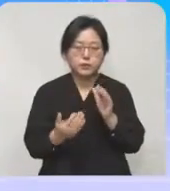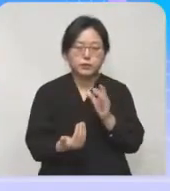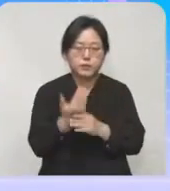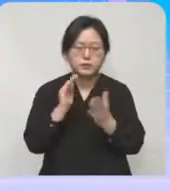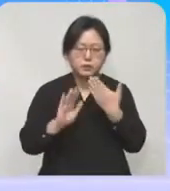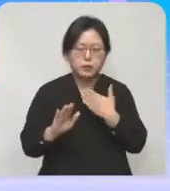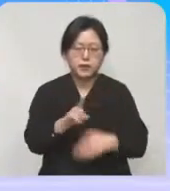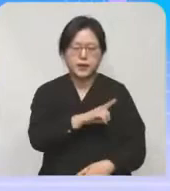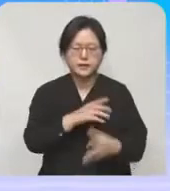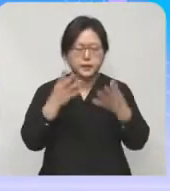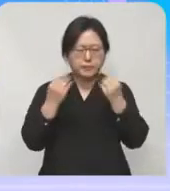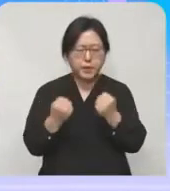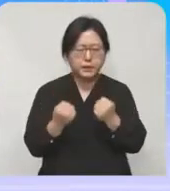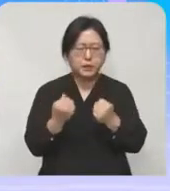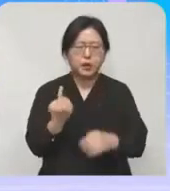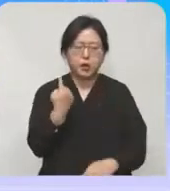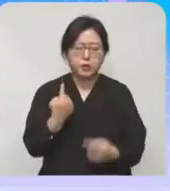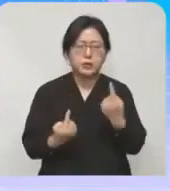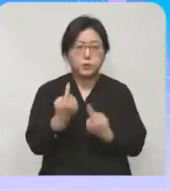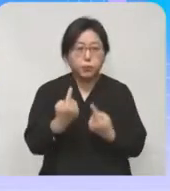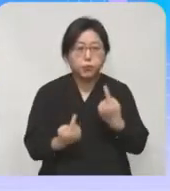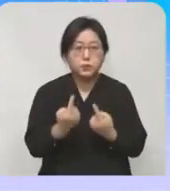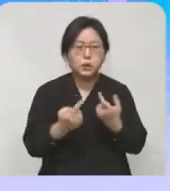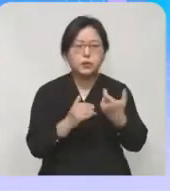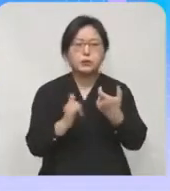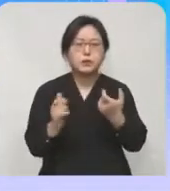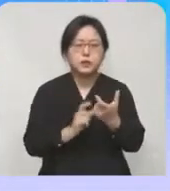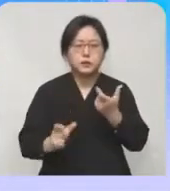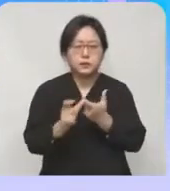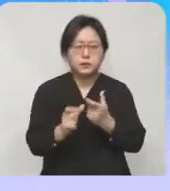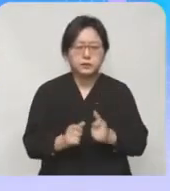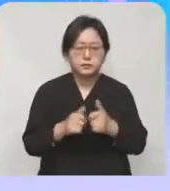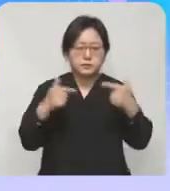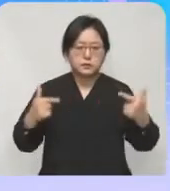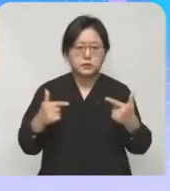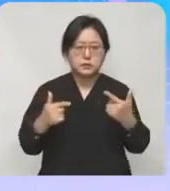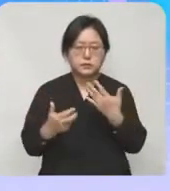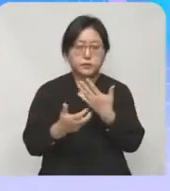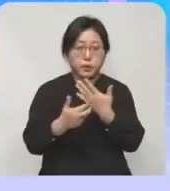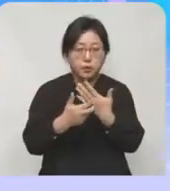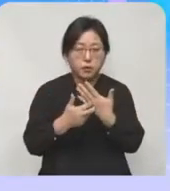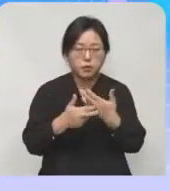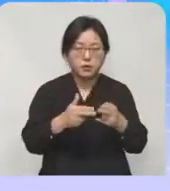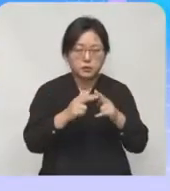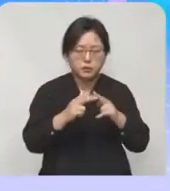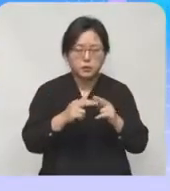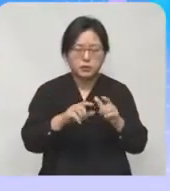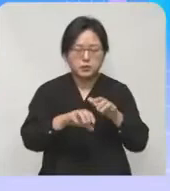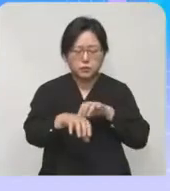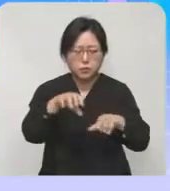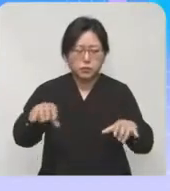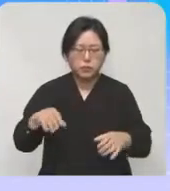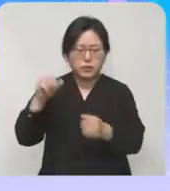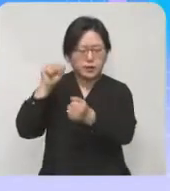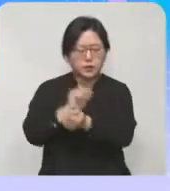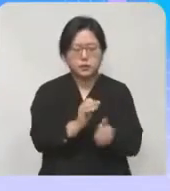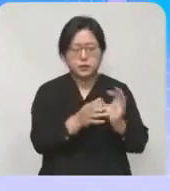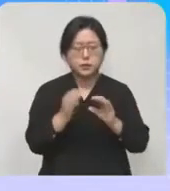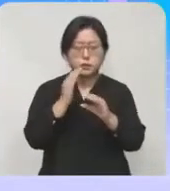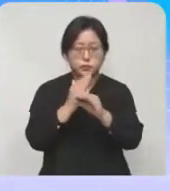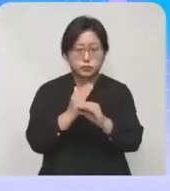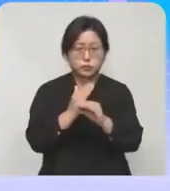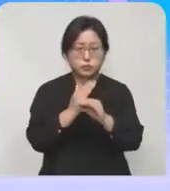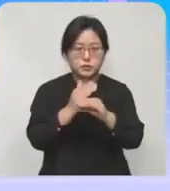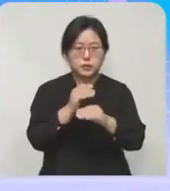가장 많았던 어제보다 62 한명이 더 늘었는데요 의료시설 등 다양한 곳에서 감염이 이어지고 있습니다 취재기자